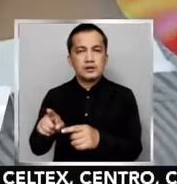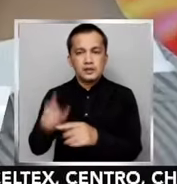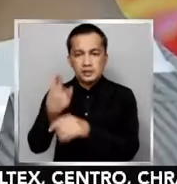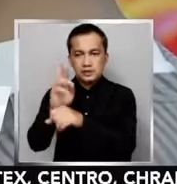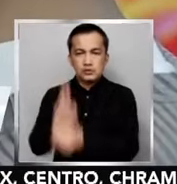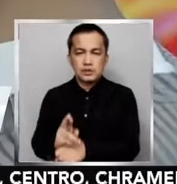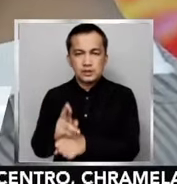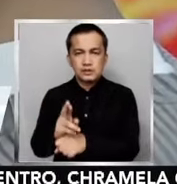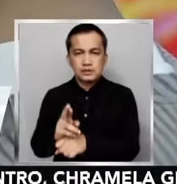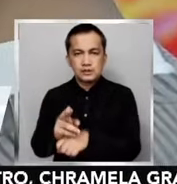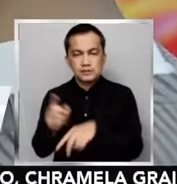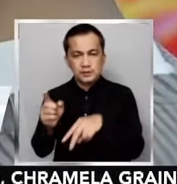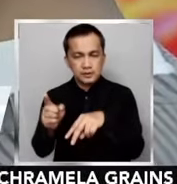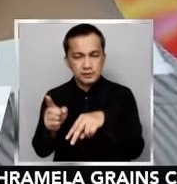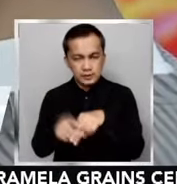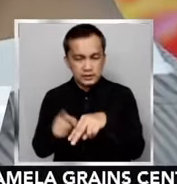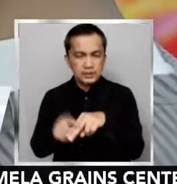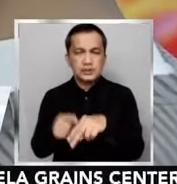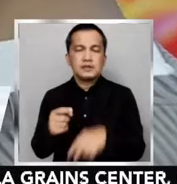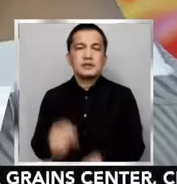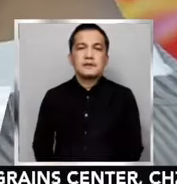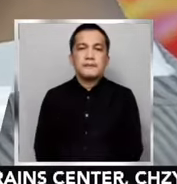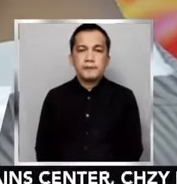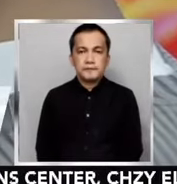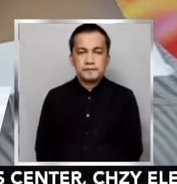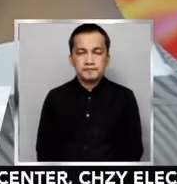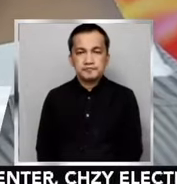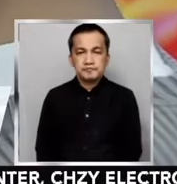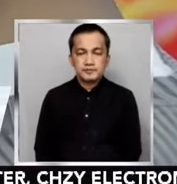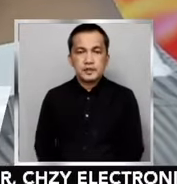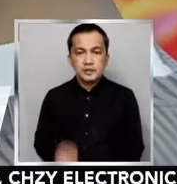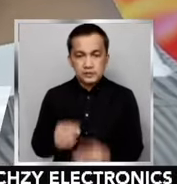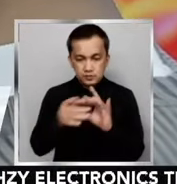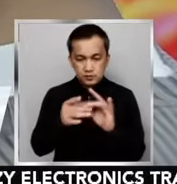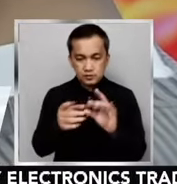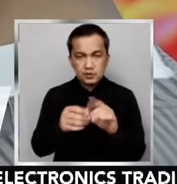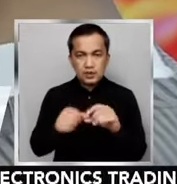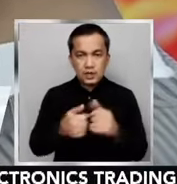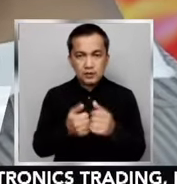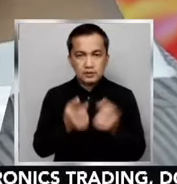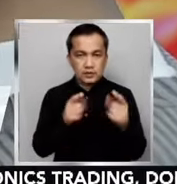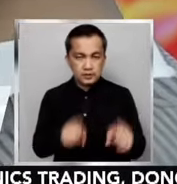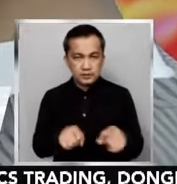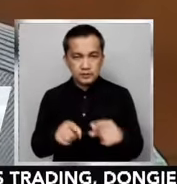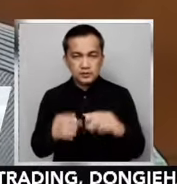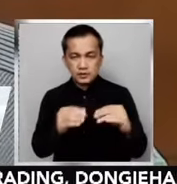lang kas ikinwento rin niya kung paano napunta ang usapan sa umanoy